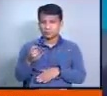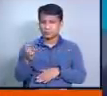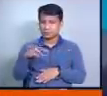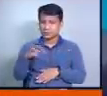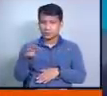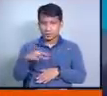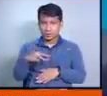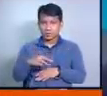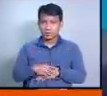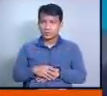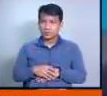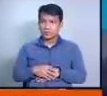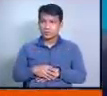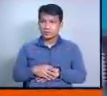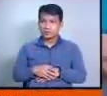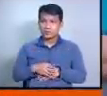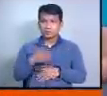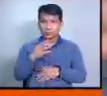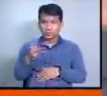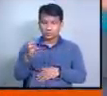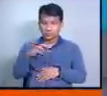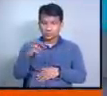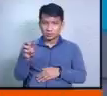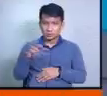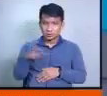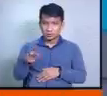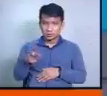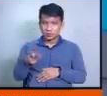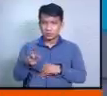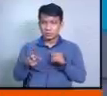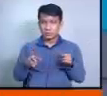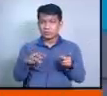po. 466. Hindi magkapareho kayo?